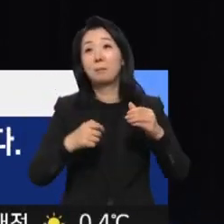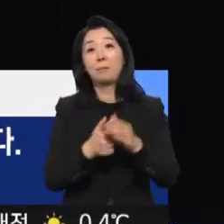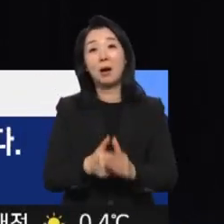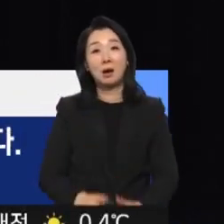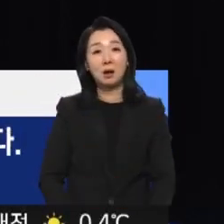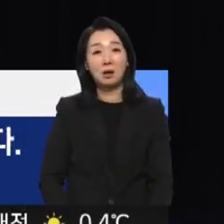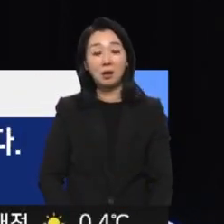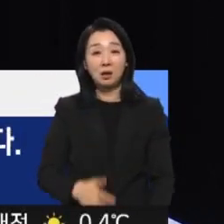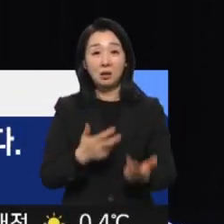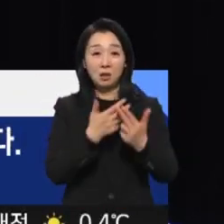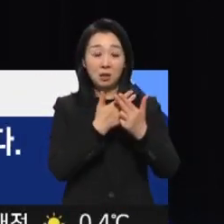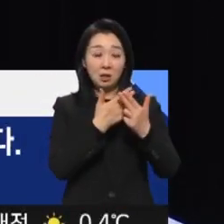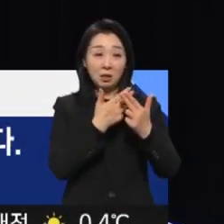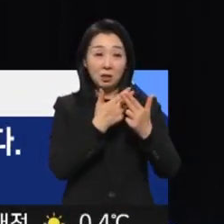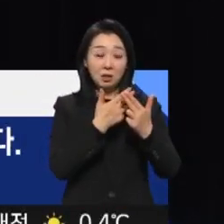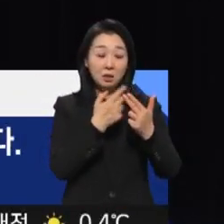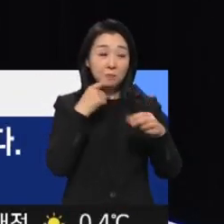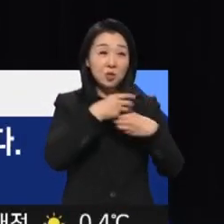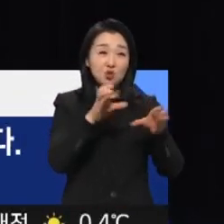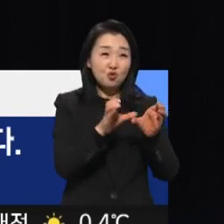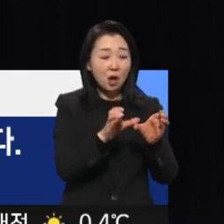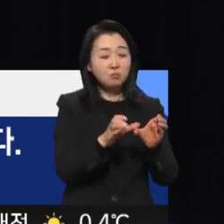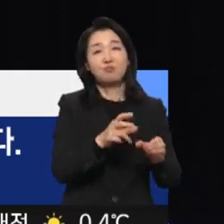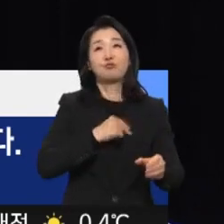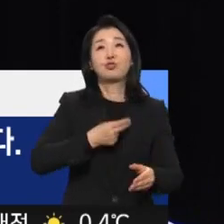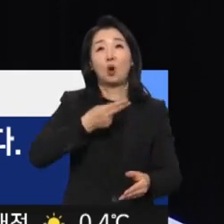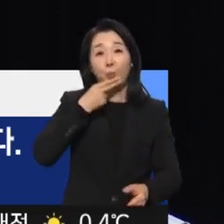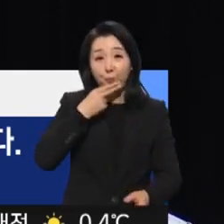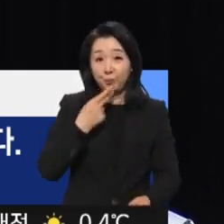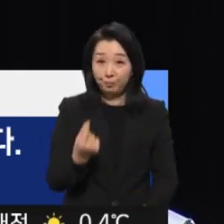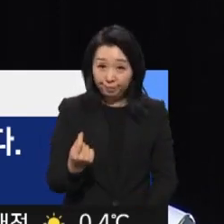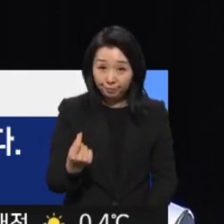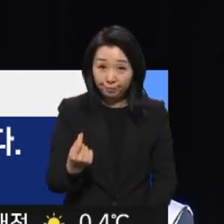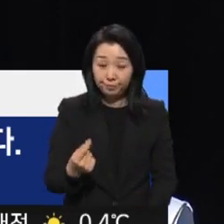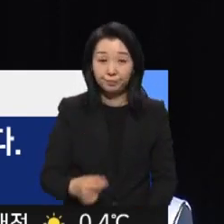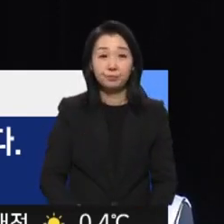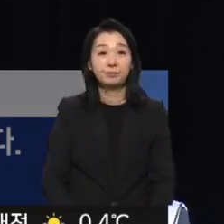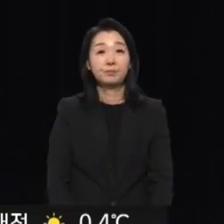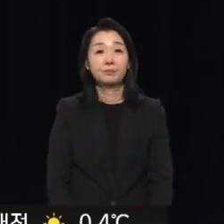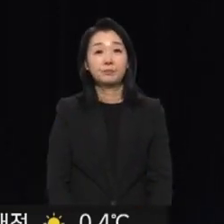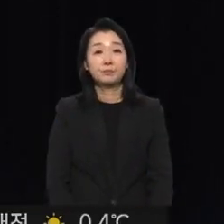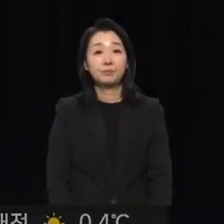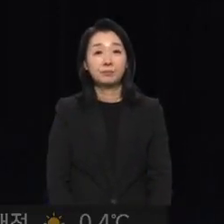우린 지금까지 까딱 없습니다. 그렇지 않습니까?